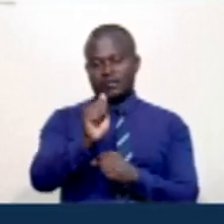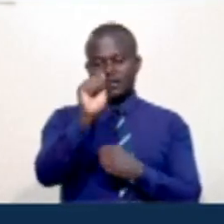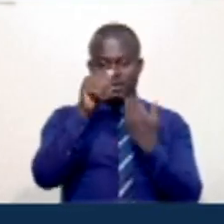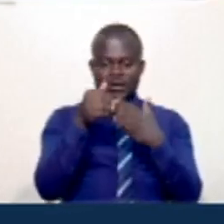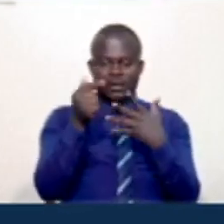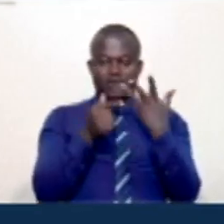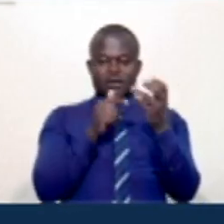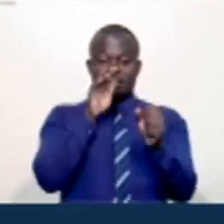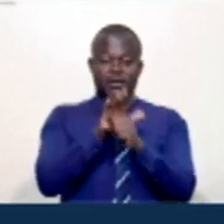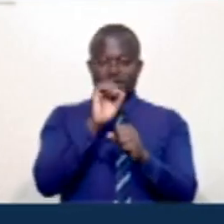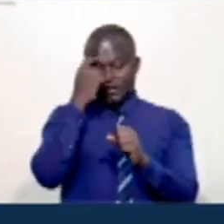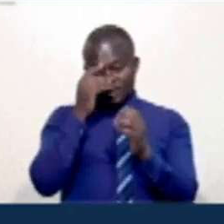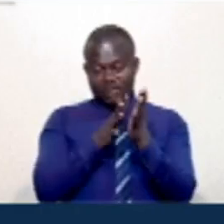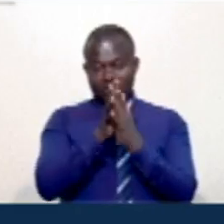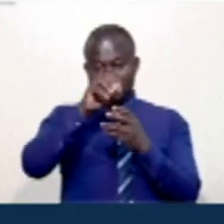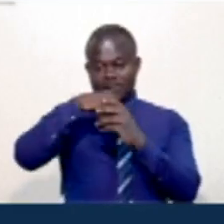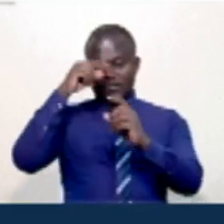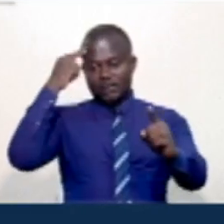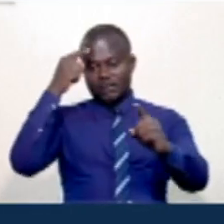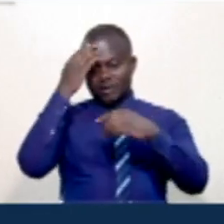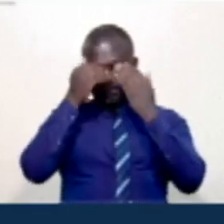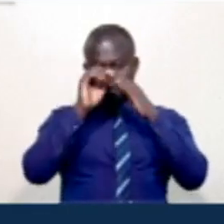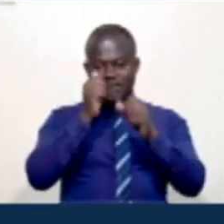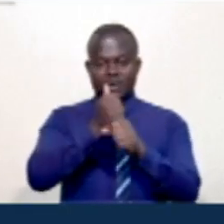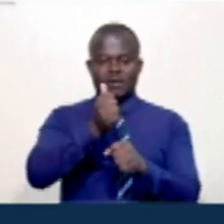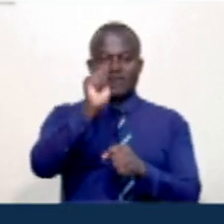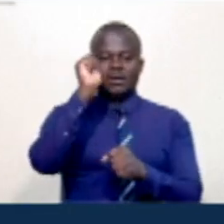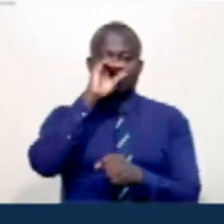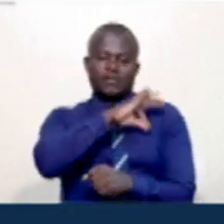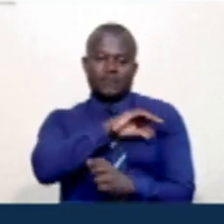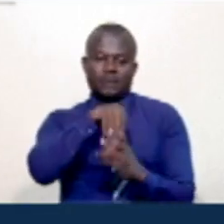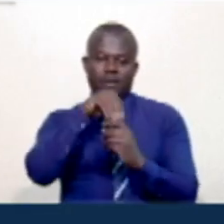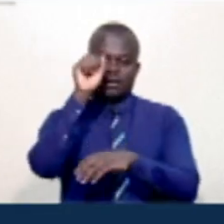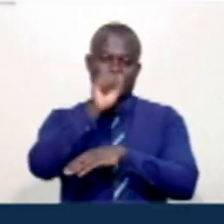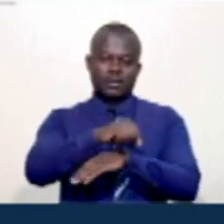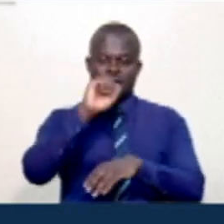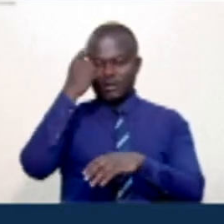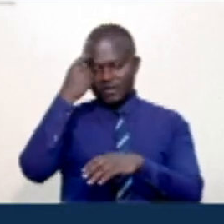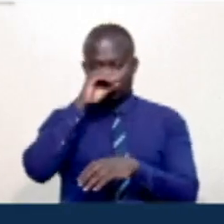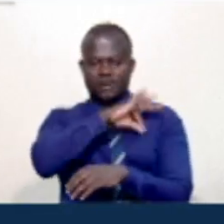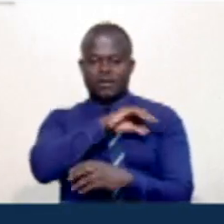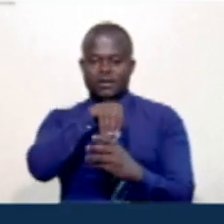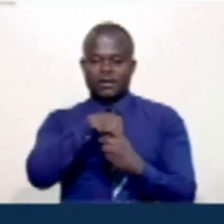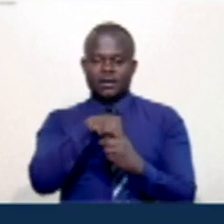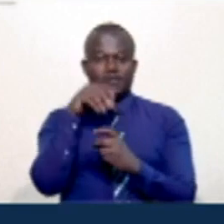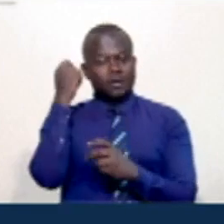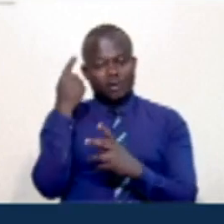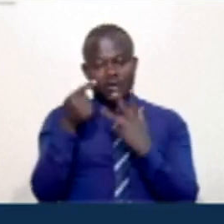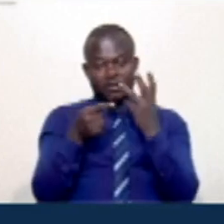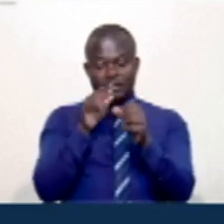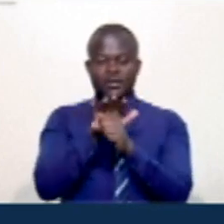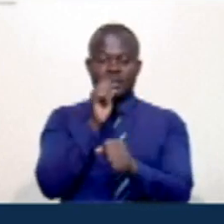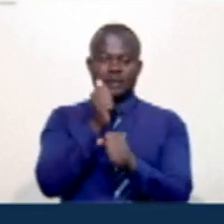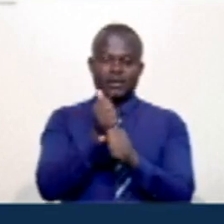Hari ibintu byinshi rero burya leta ishoramo ahubwo igamije kugira ngo abikorera ku giti cyabo aribo babyungukiramo kurusha nuko ari na leta yabyungukiramo. Kuraka ibyinshi urebye ibikorerwa